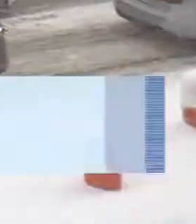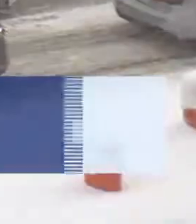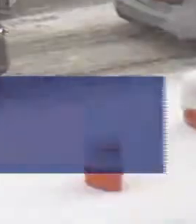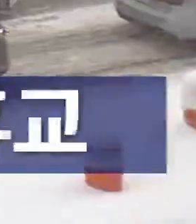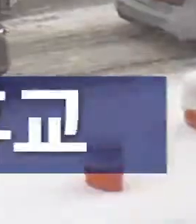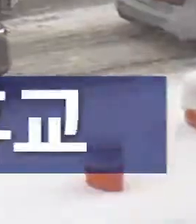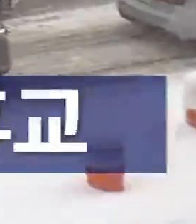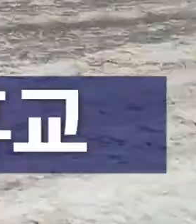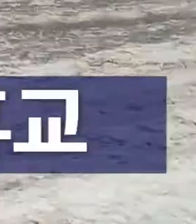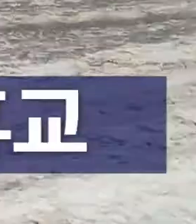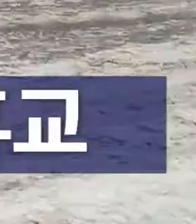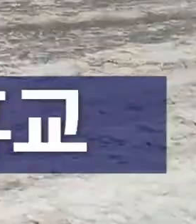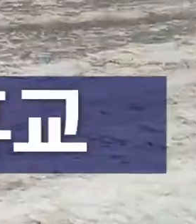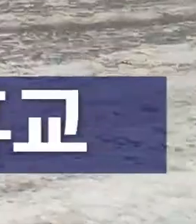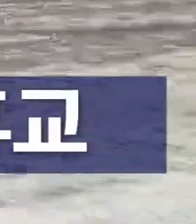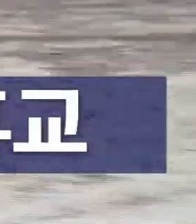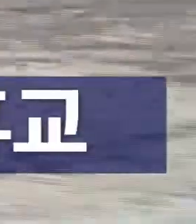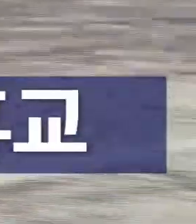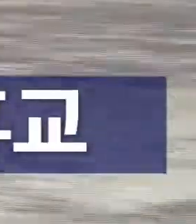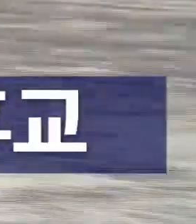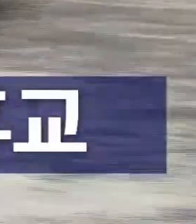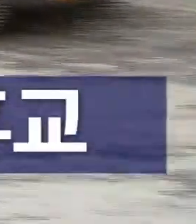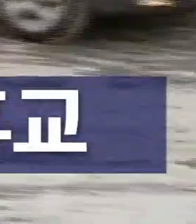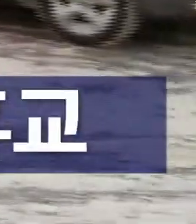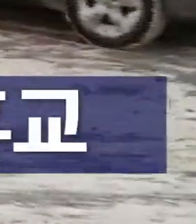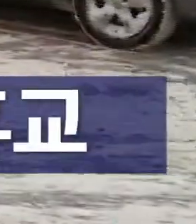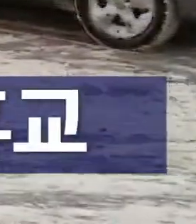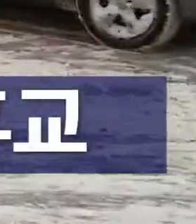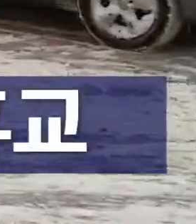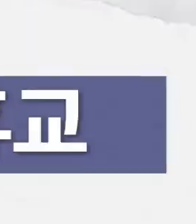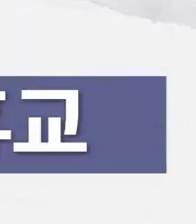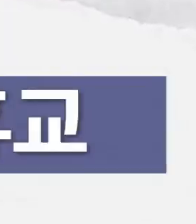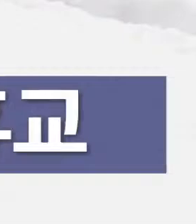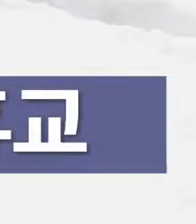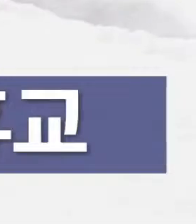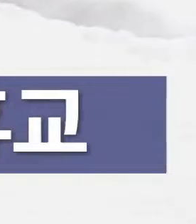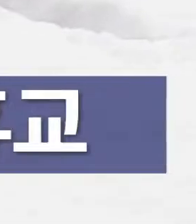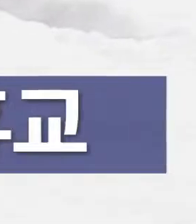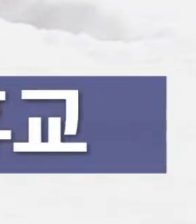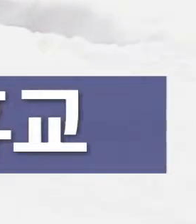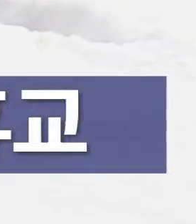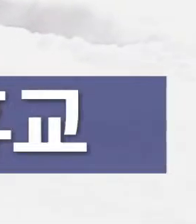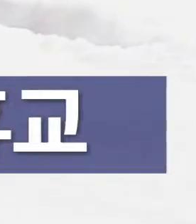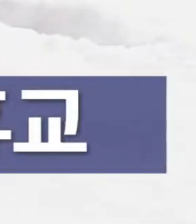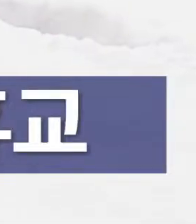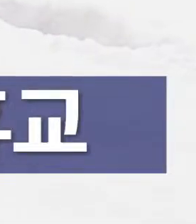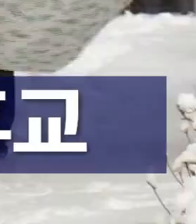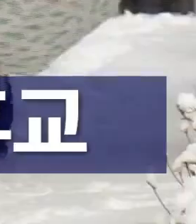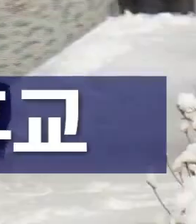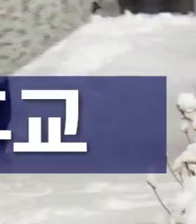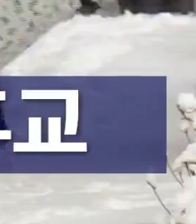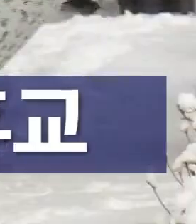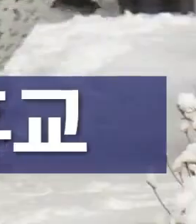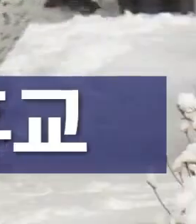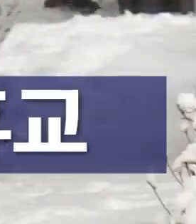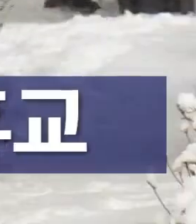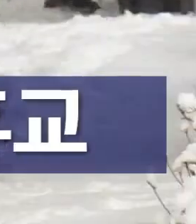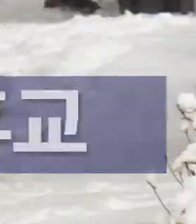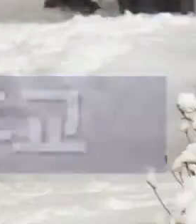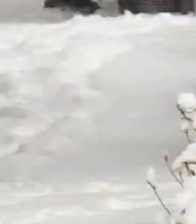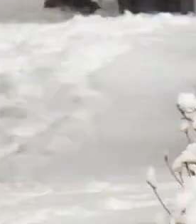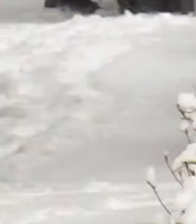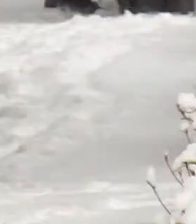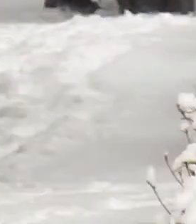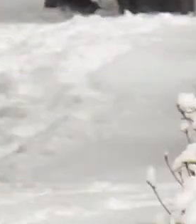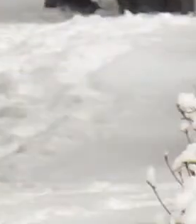10cm 넘는 큰 눈에 청주도심 출근길이 또 마비됐습니다. 속출한 지각 사태에 일부 학교는 휴교를 결정하기도